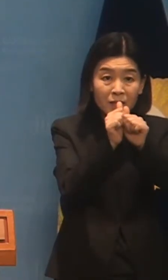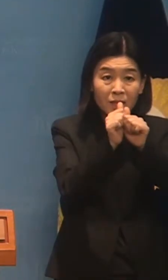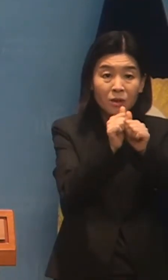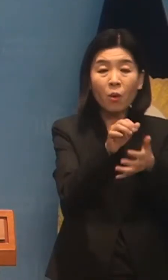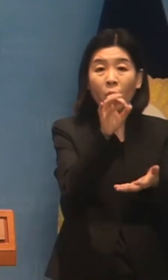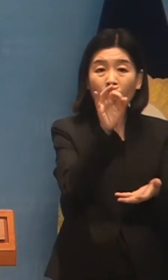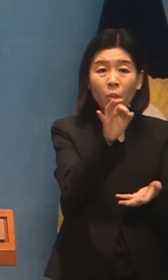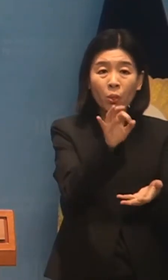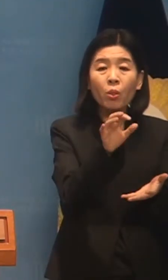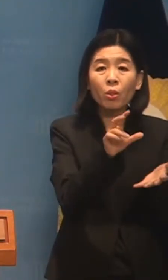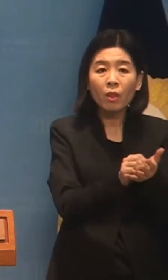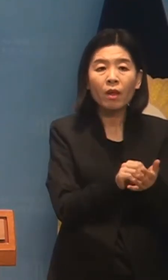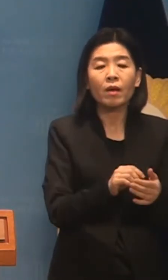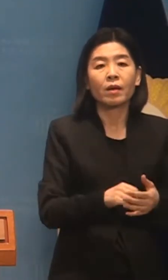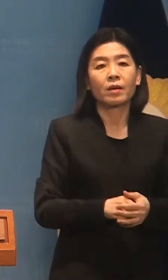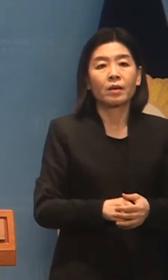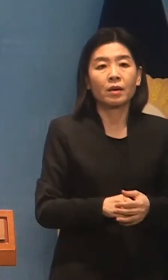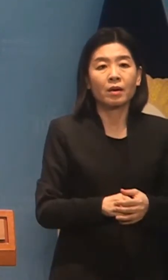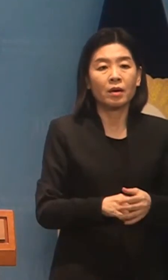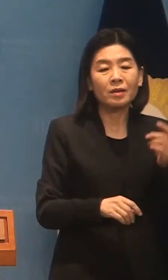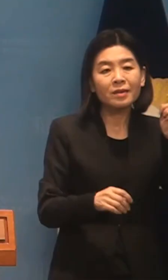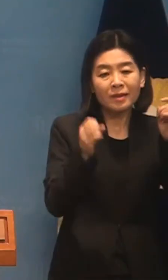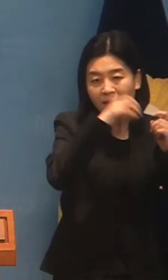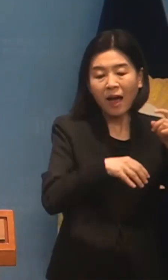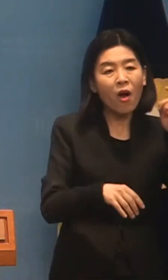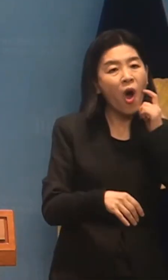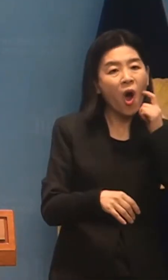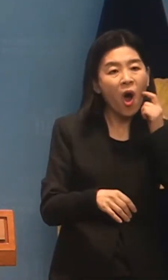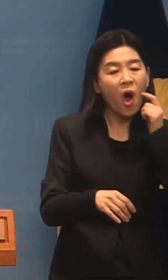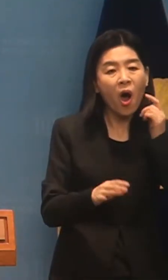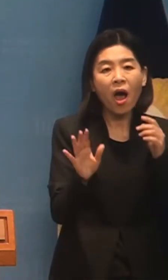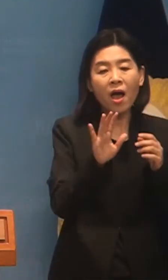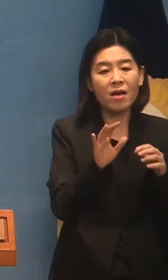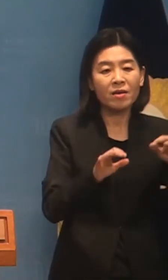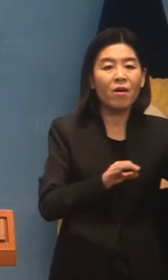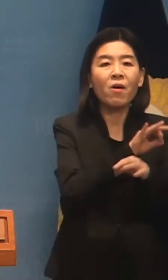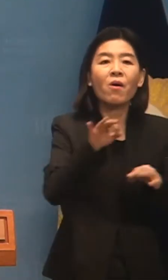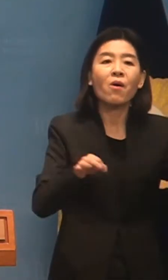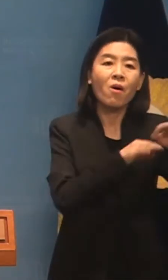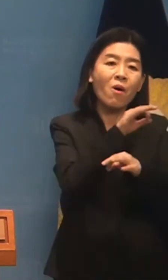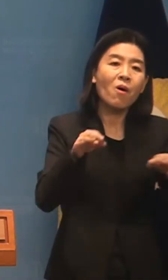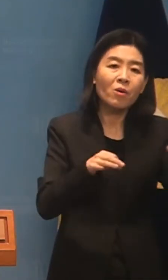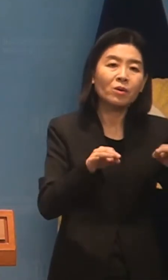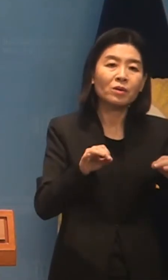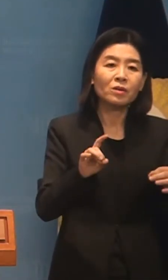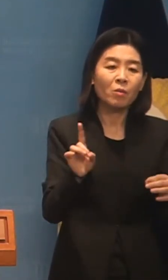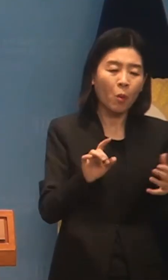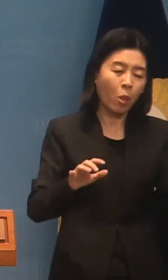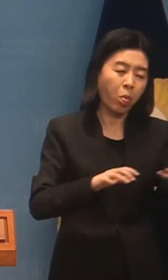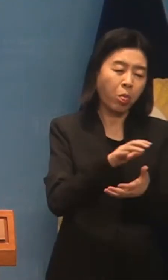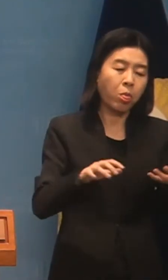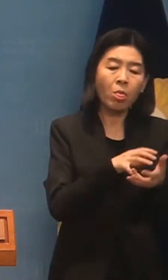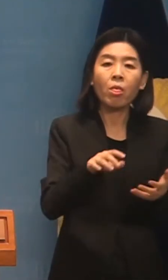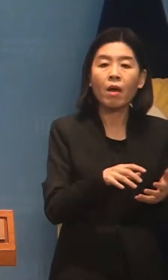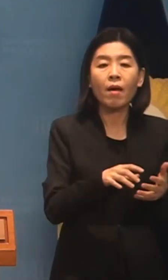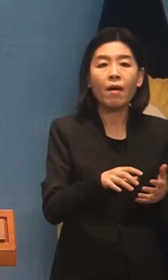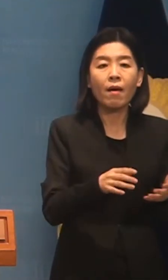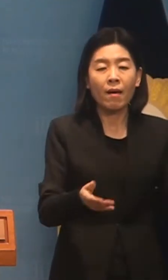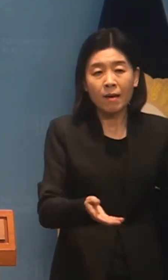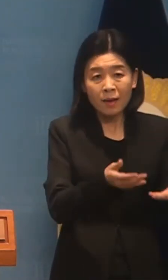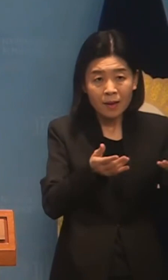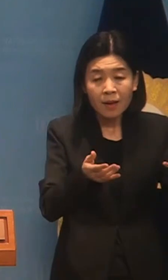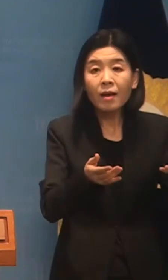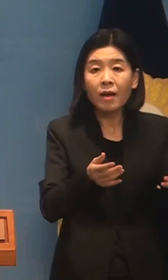있었다는 점입니다. 단순한 거짓말을 넘어서 경제 질서를 교란까지 시킨 이 행위에